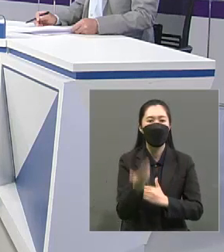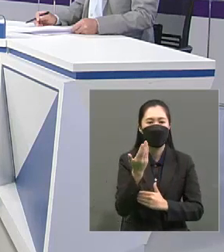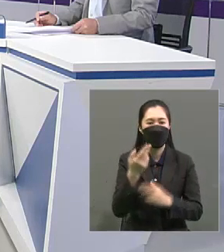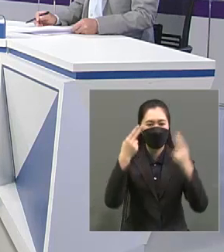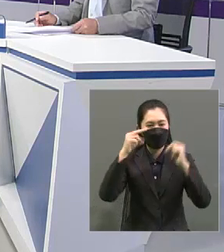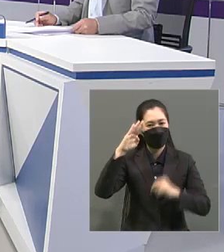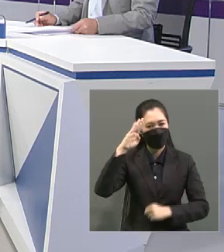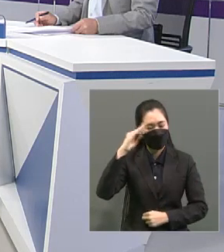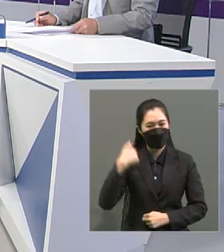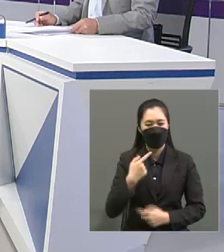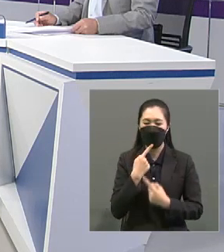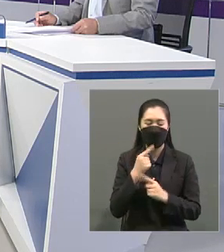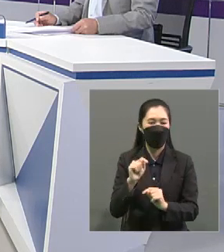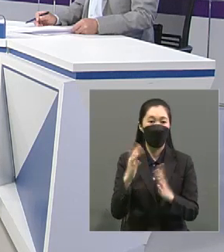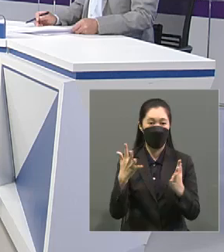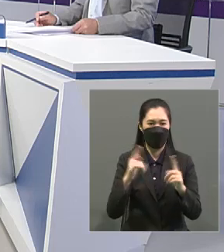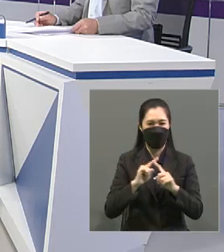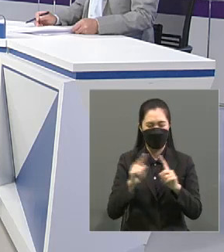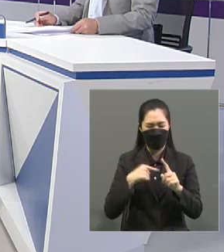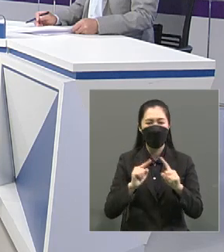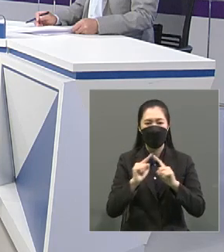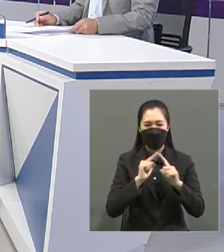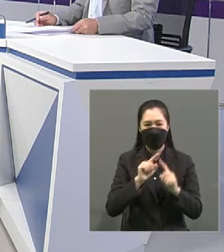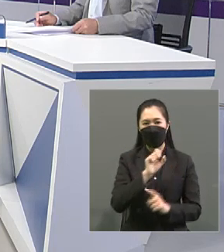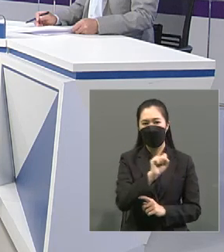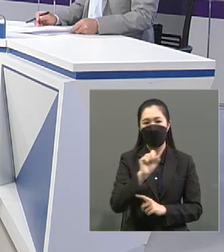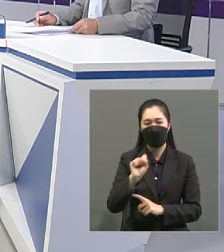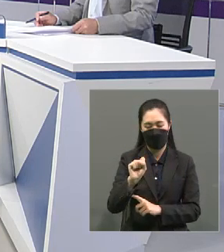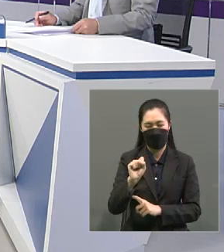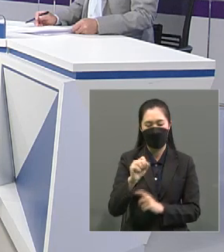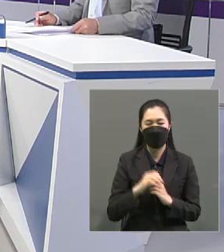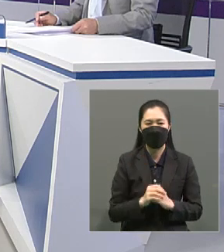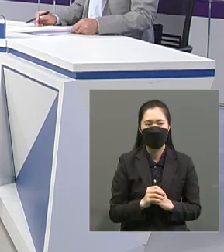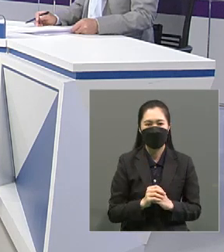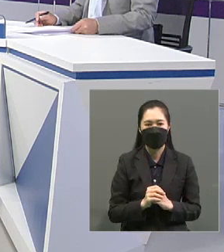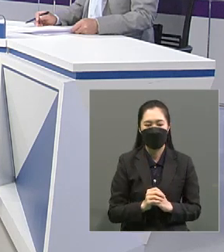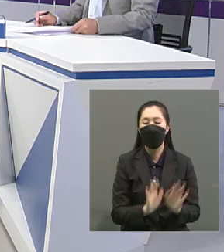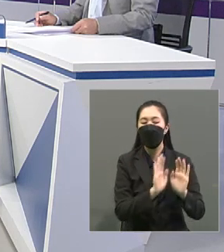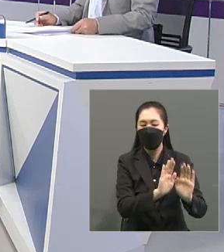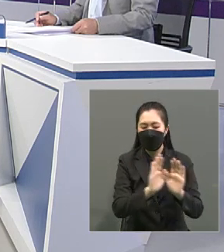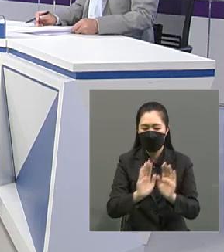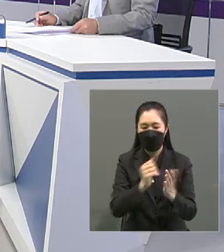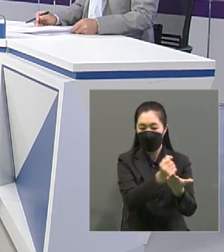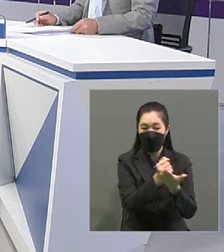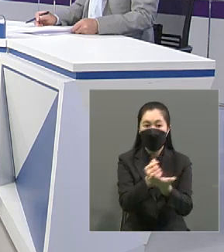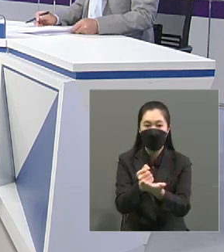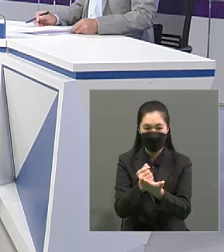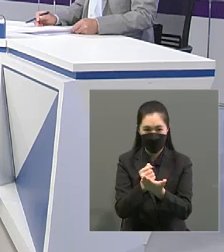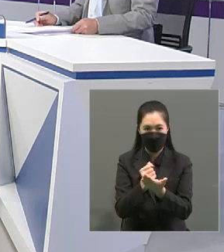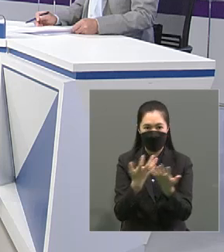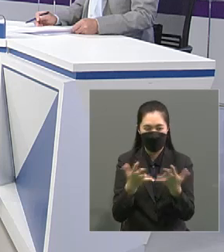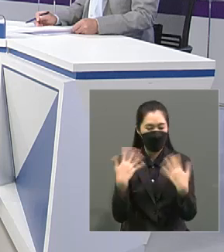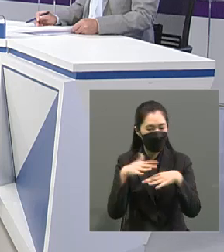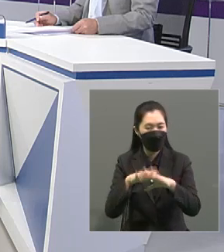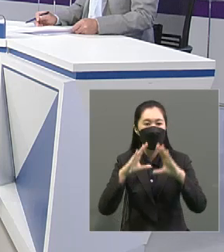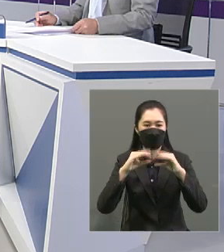ฐมนตรีจะไม่ได้ตอบคำถามสื่อแต่ก็ได้พูดคุยกับส.ส.ที่มาต้อนรับนะคะว่าฝากด้วยนะขอให้ช่วยกันก่อนที่จะเข้าร่วม